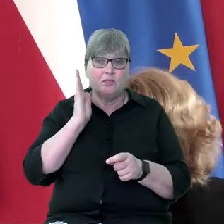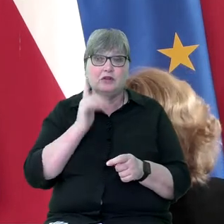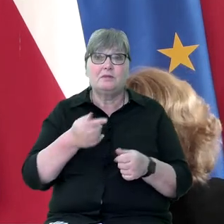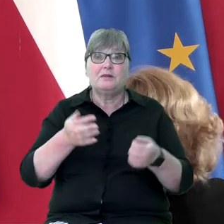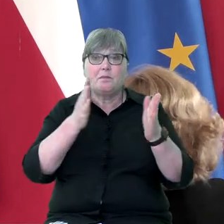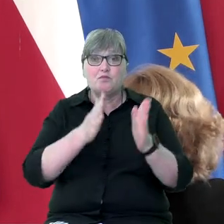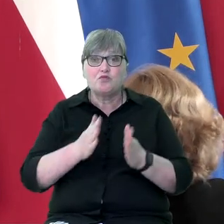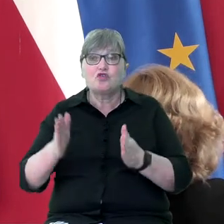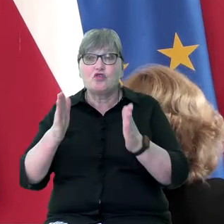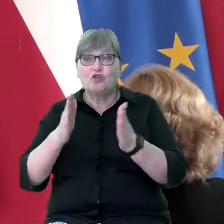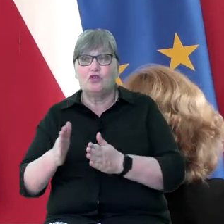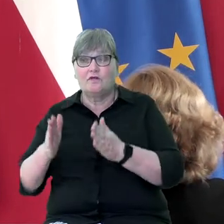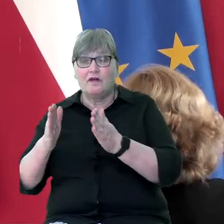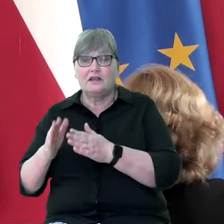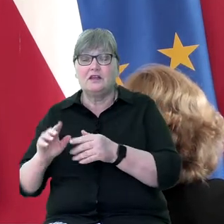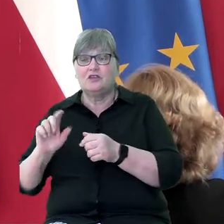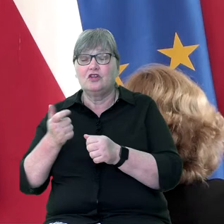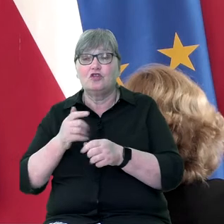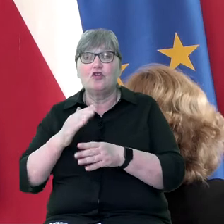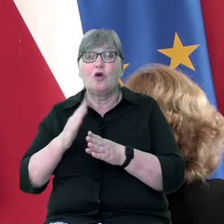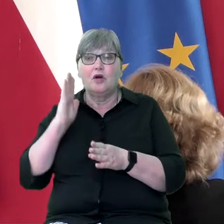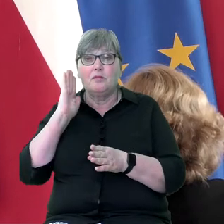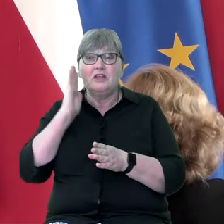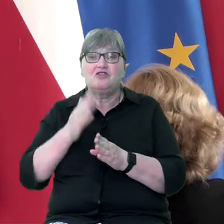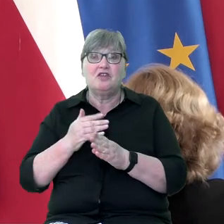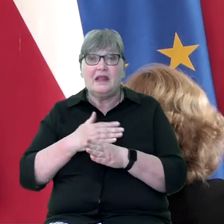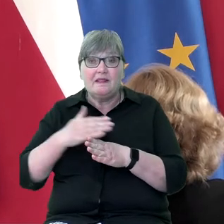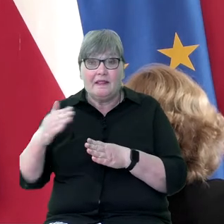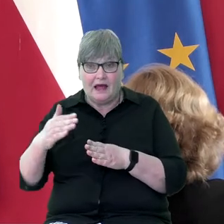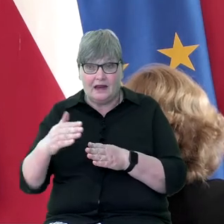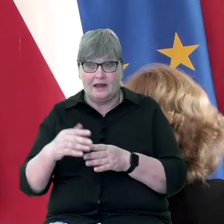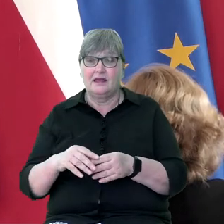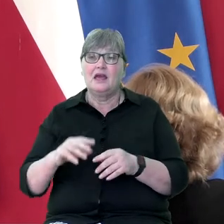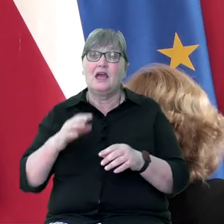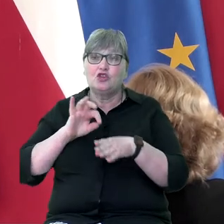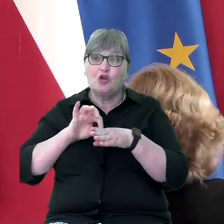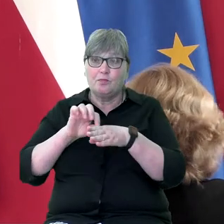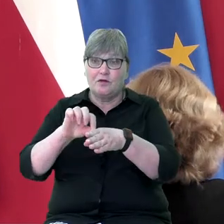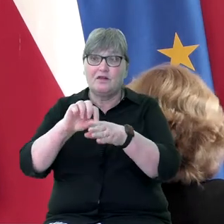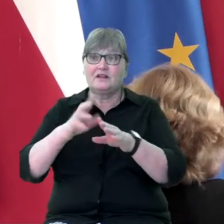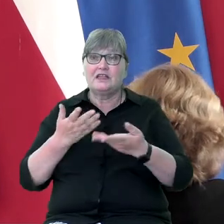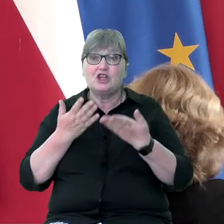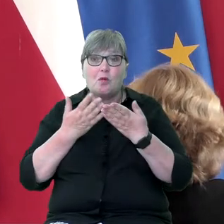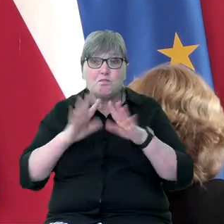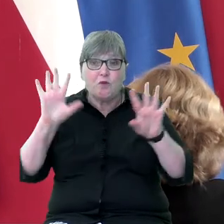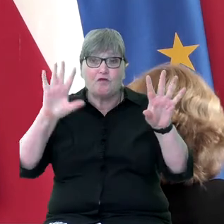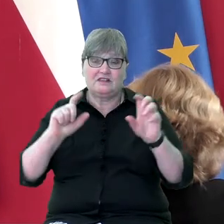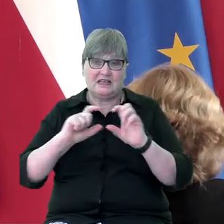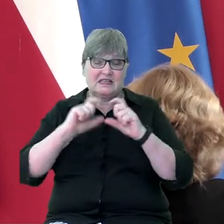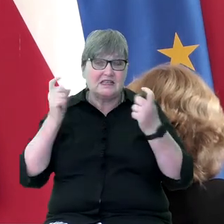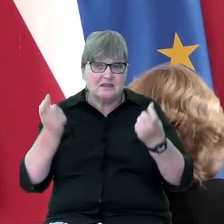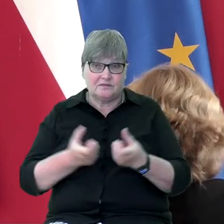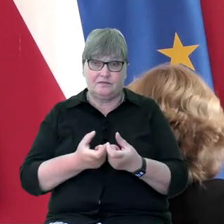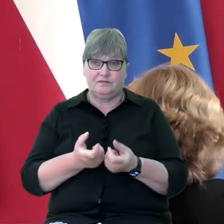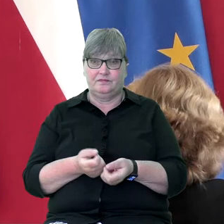było podstawowym celem Armii Krajowej, czyli doprowadzenia do powstania powszechnego, bo takim naczelnym zadaniem, jakie